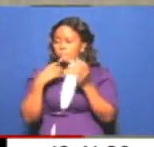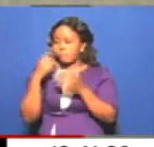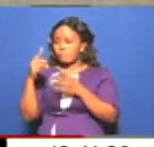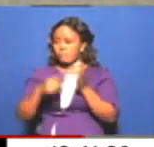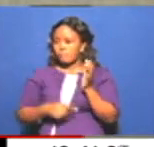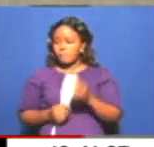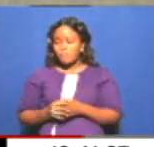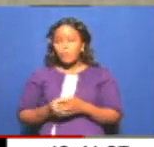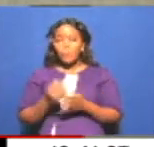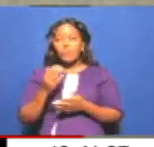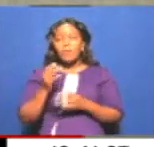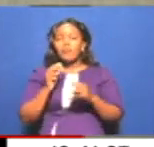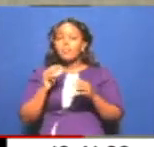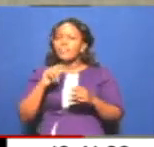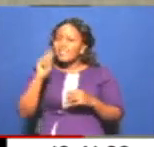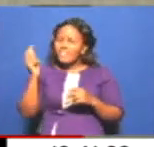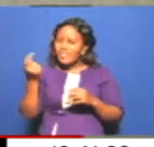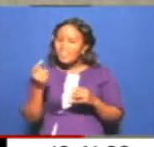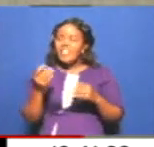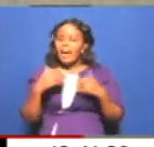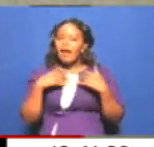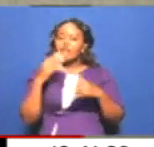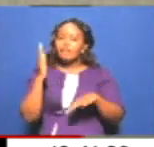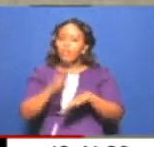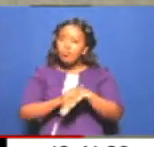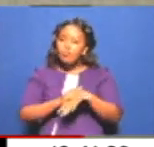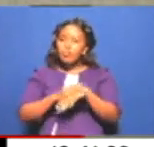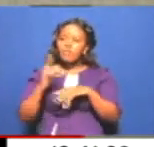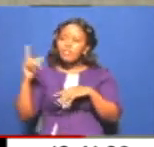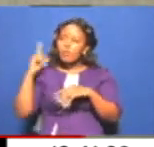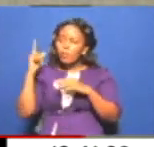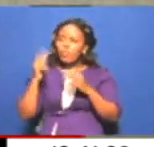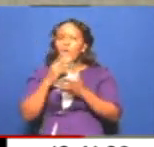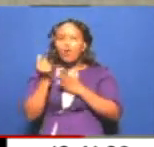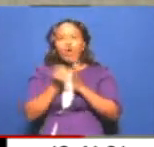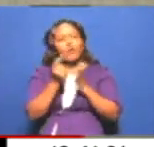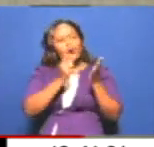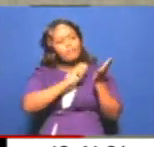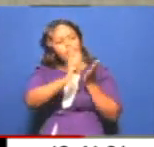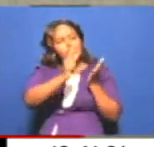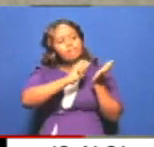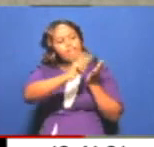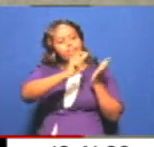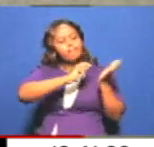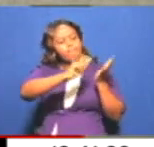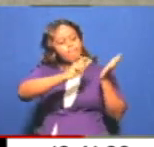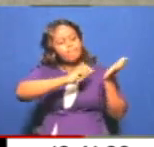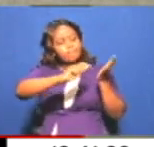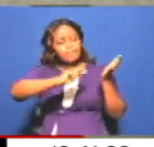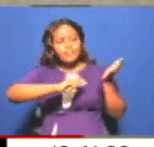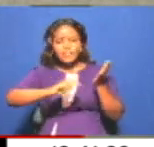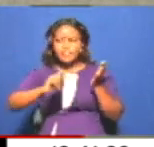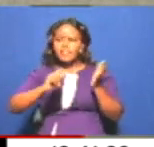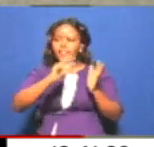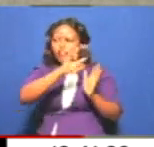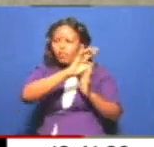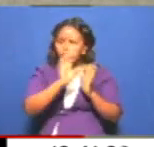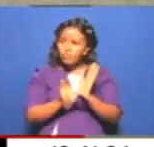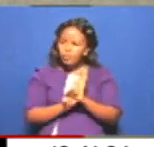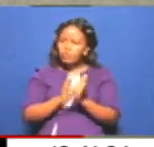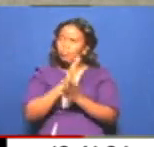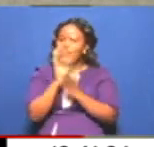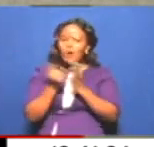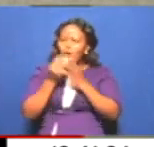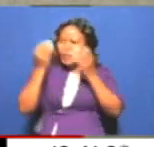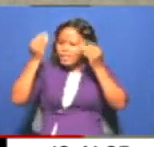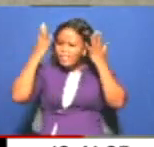ambazo Kenya tuko na sheria mzuri sana, na zote zimeandikwa na zote tunazijua. Hakuna mtu ambayo hajui,